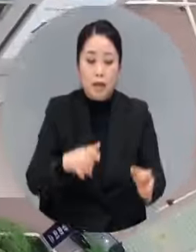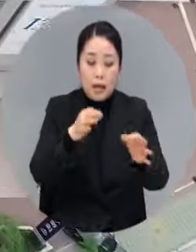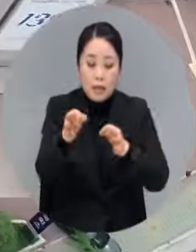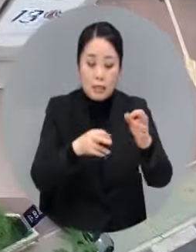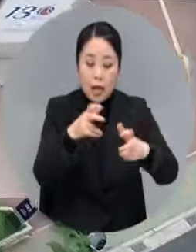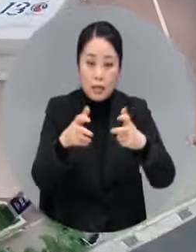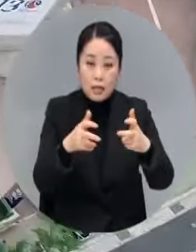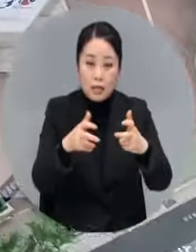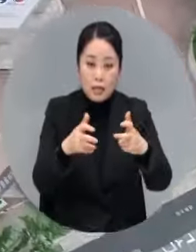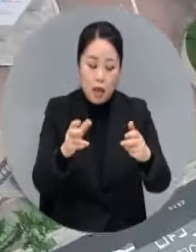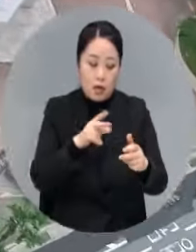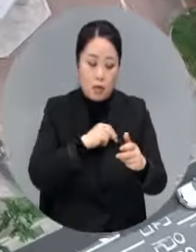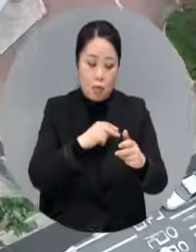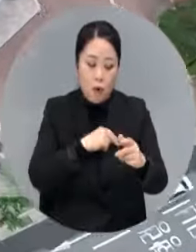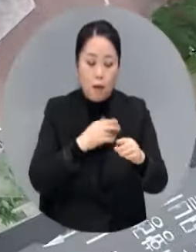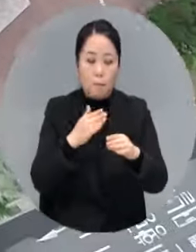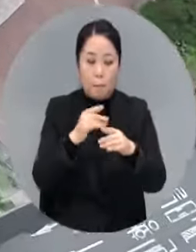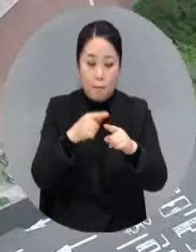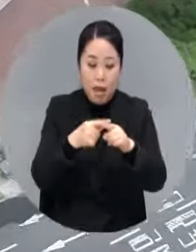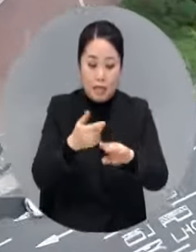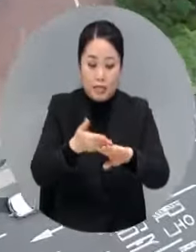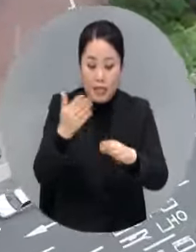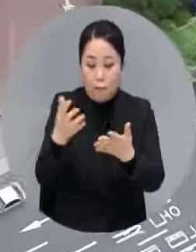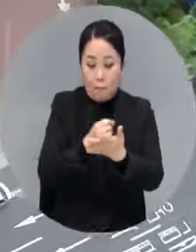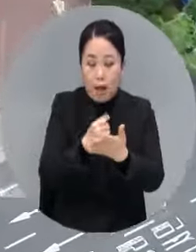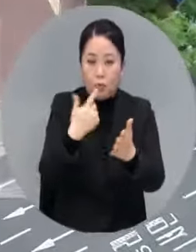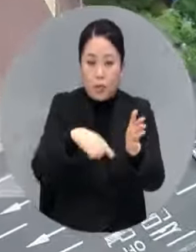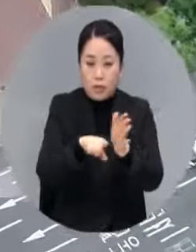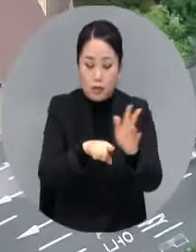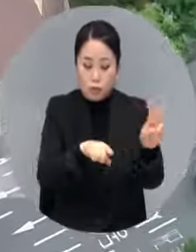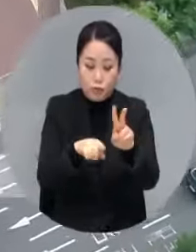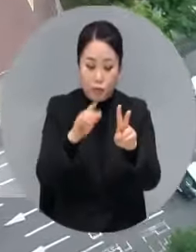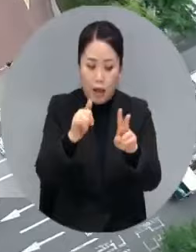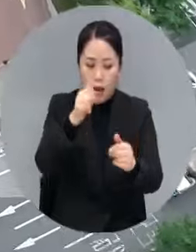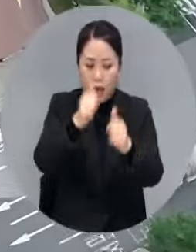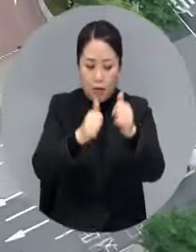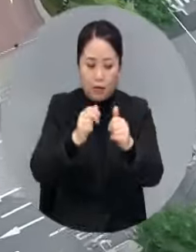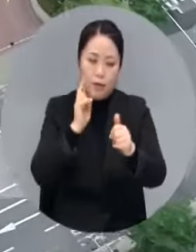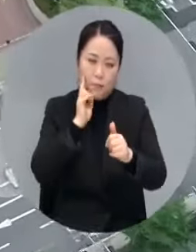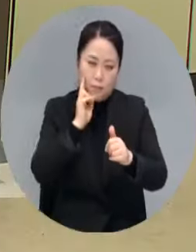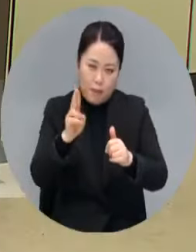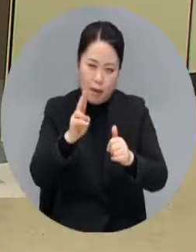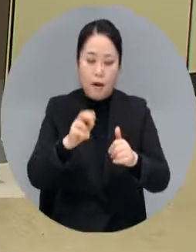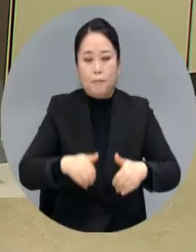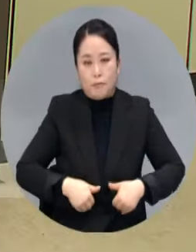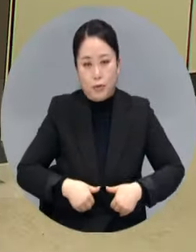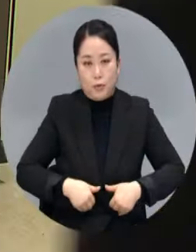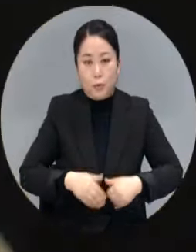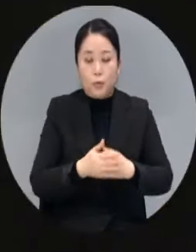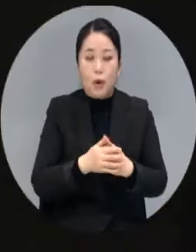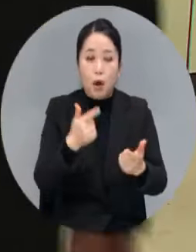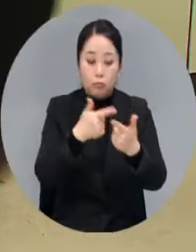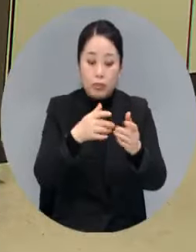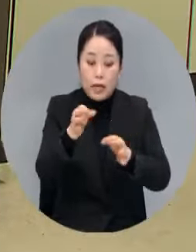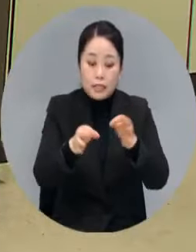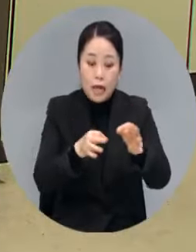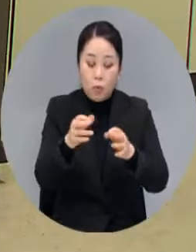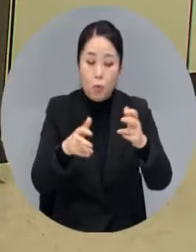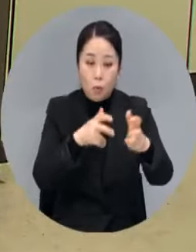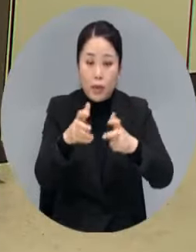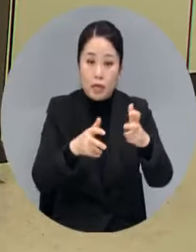상임의원 과반을 확보하기 위한 양측의 치열한 경쟁이 불가피하게 됐습니다. 부산 상임은 다음 달